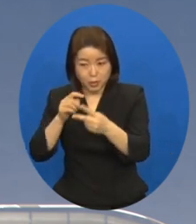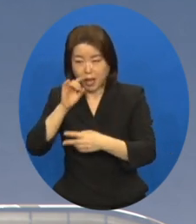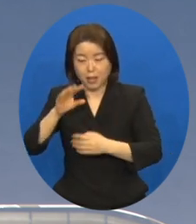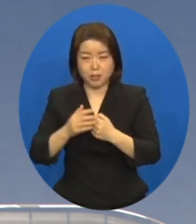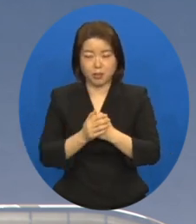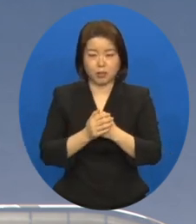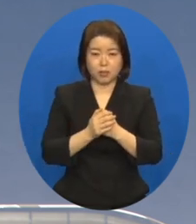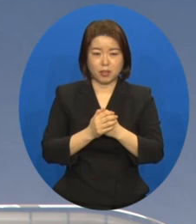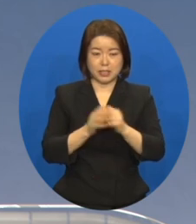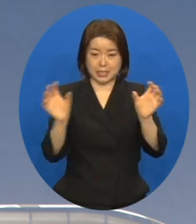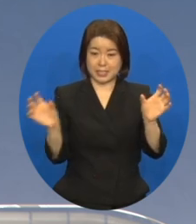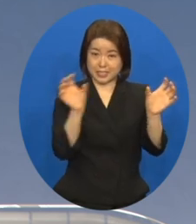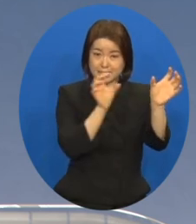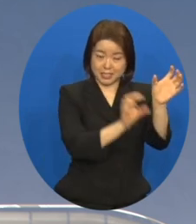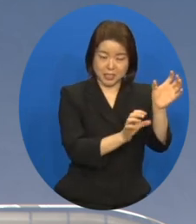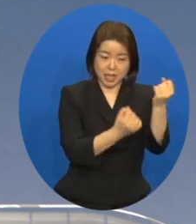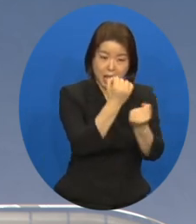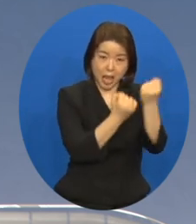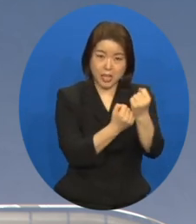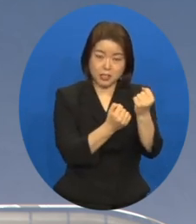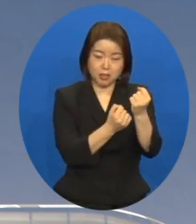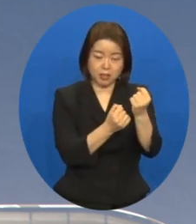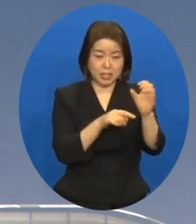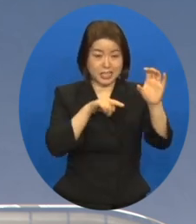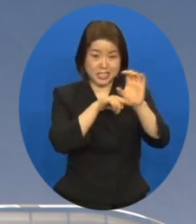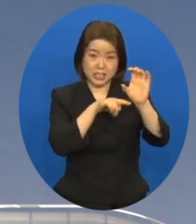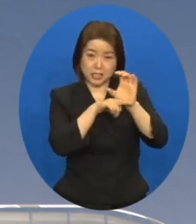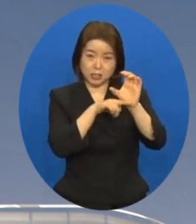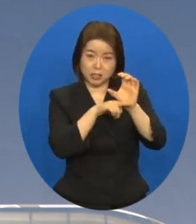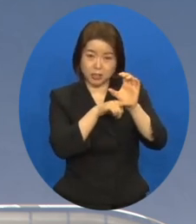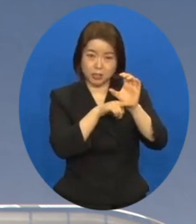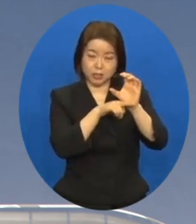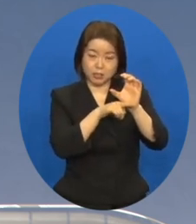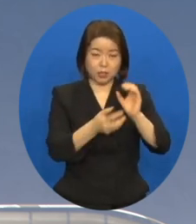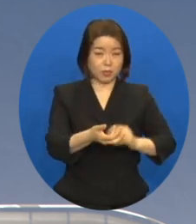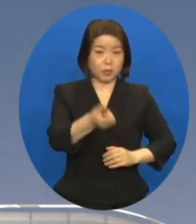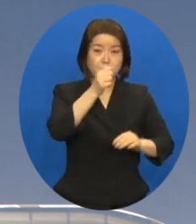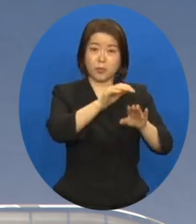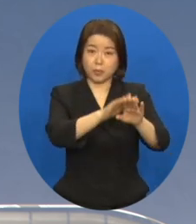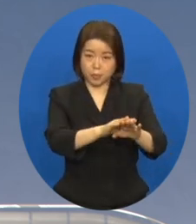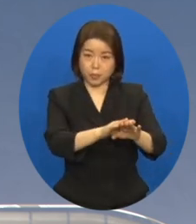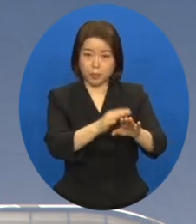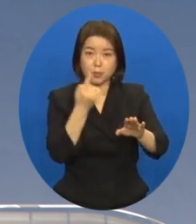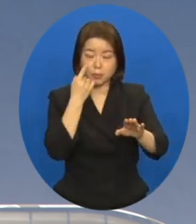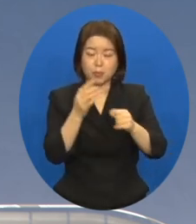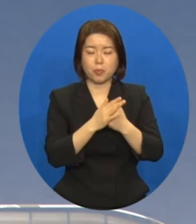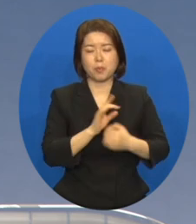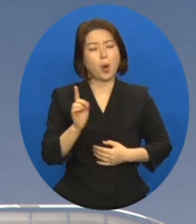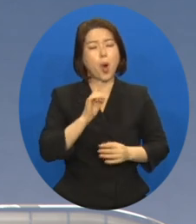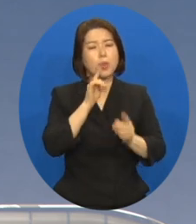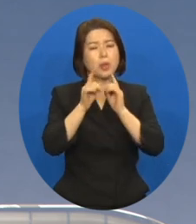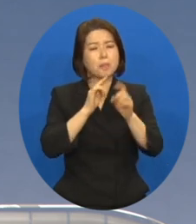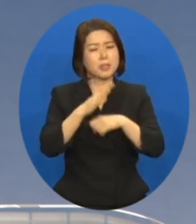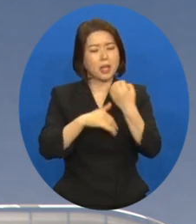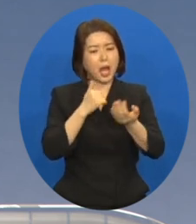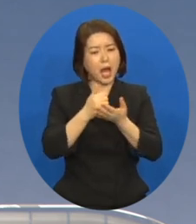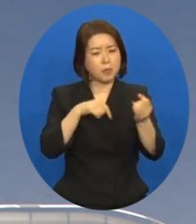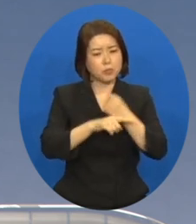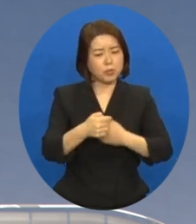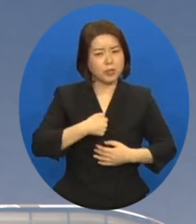많이 나오죠. 성경 사전 정도쯤은 반드시 가지고 어떤 말씀이 하나님의 뜻으로